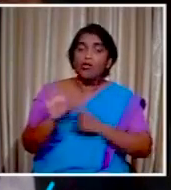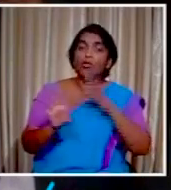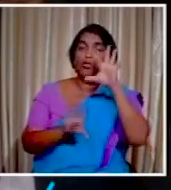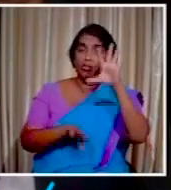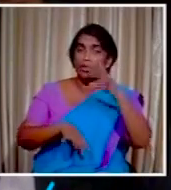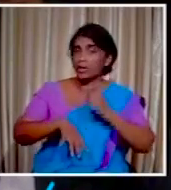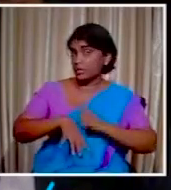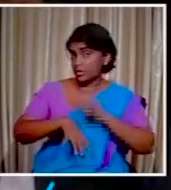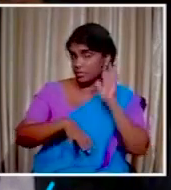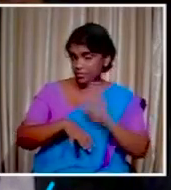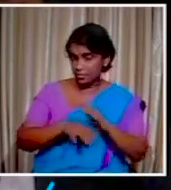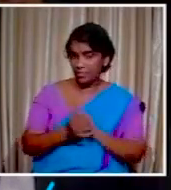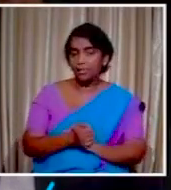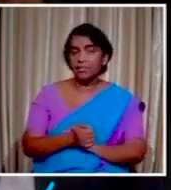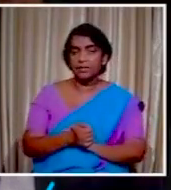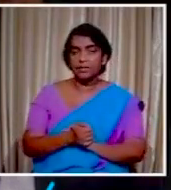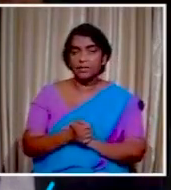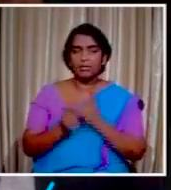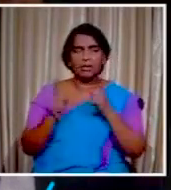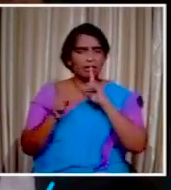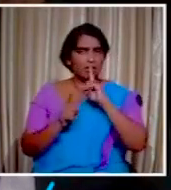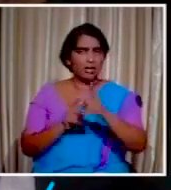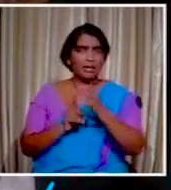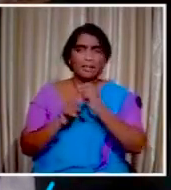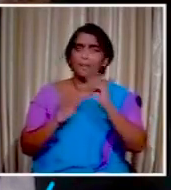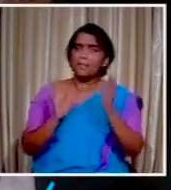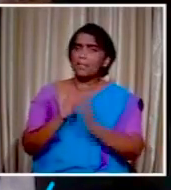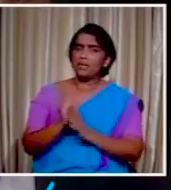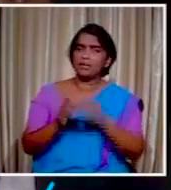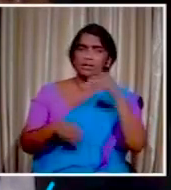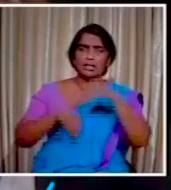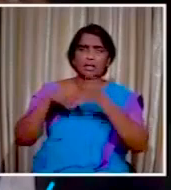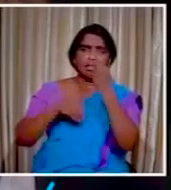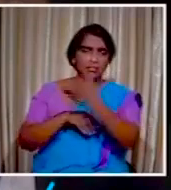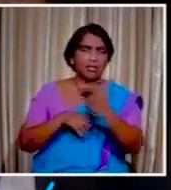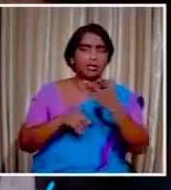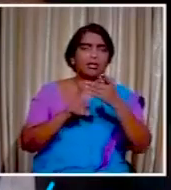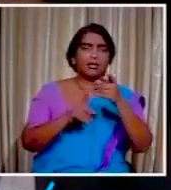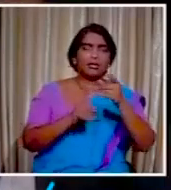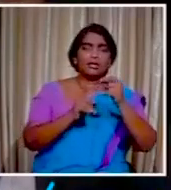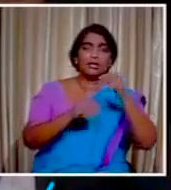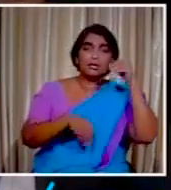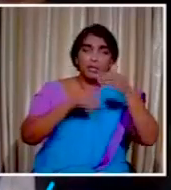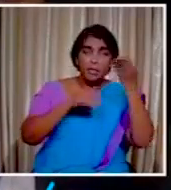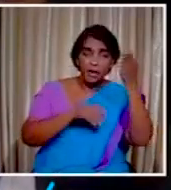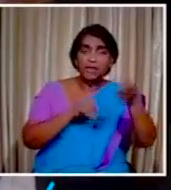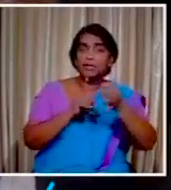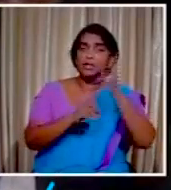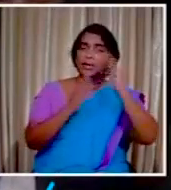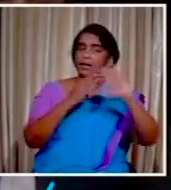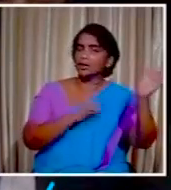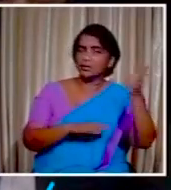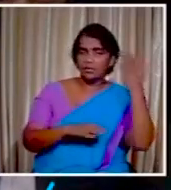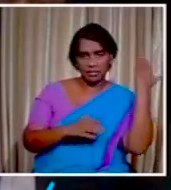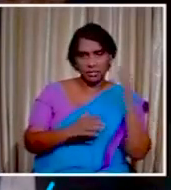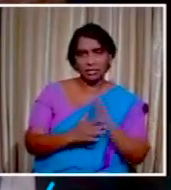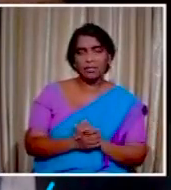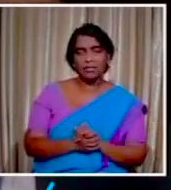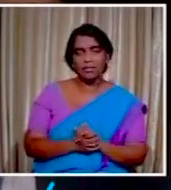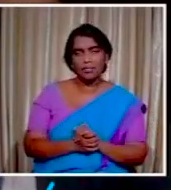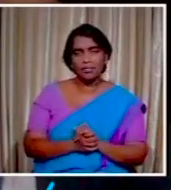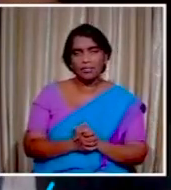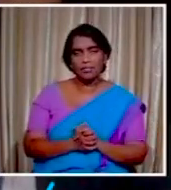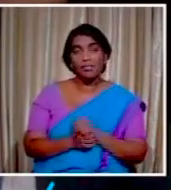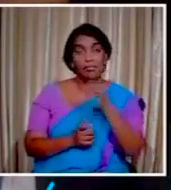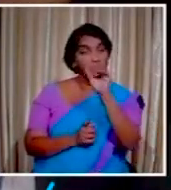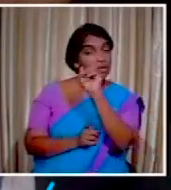කාලයක් වෙනුයි. ඔබතුමා එක පැත්තකින් කියනවා අගමැතිතුමාට ජනවරමක් නැහැ අනිත් පැත්තෙන් කියනවා ජනවරමක් තියෙන ජනාධිපතිතුමාටත් ගෙදර යන්න කියලා කියනවා. එනිසා